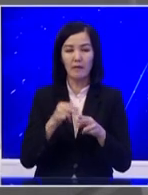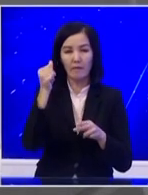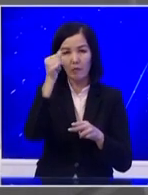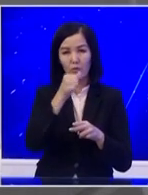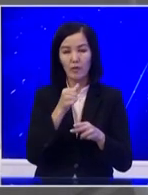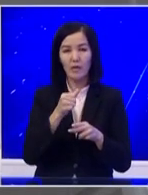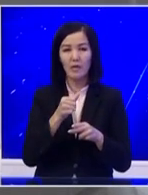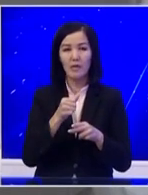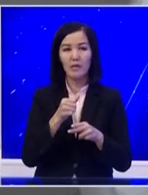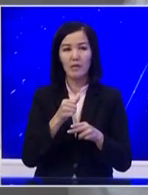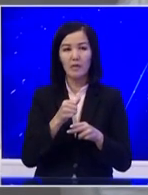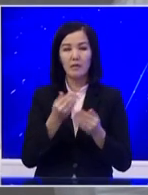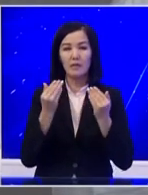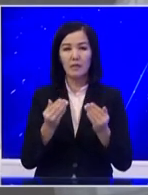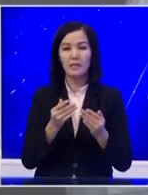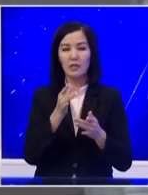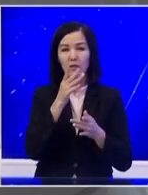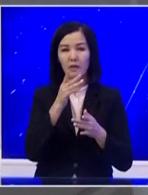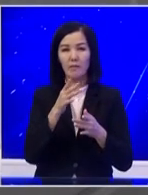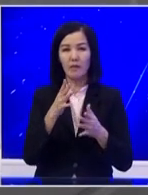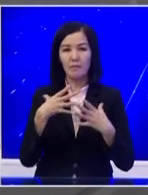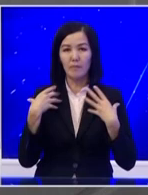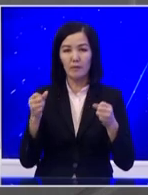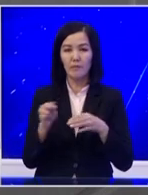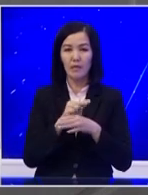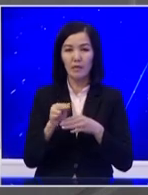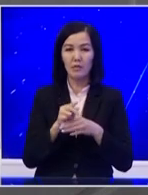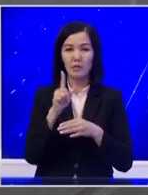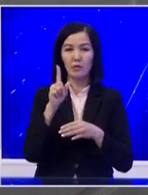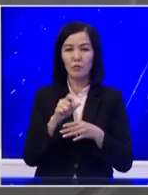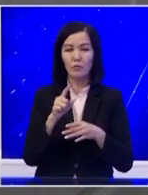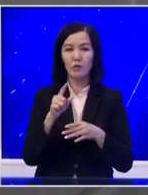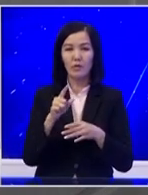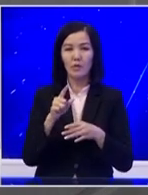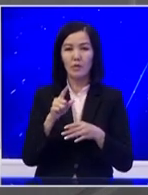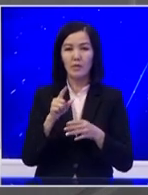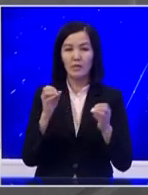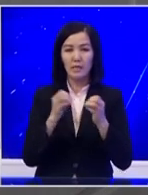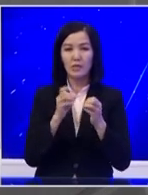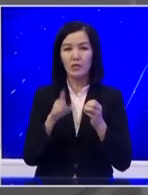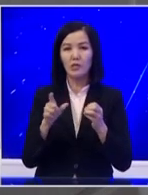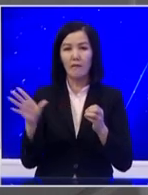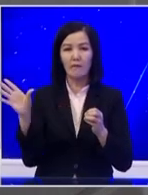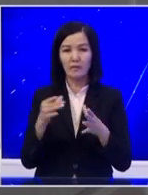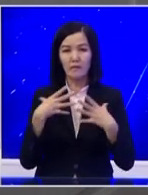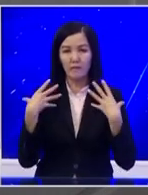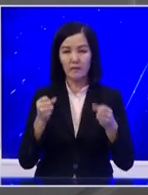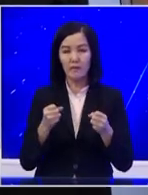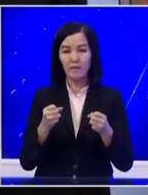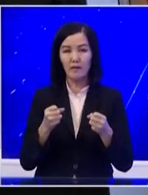с 15 мая по настоящее время мы пролечили около 110 человек. Все они выздоровели